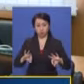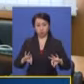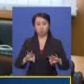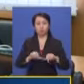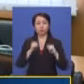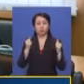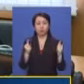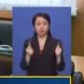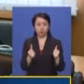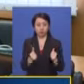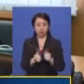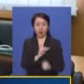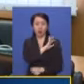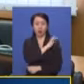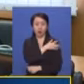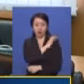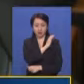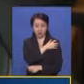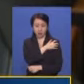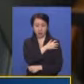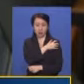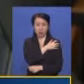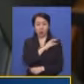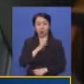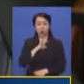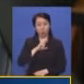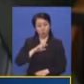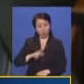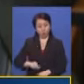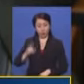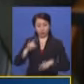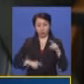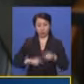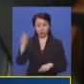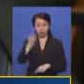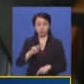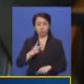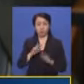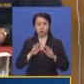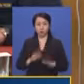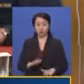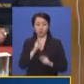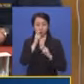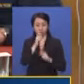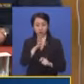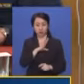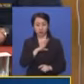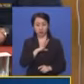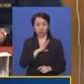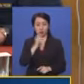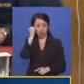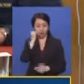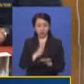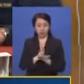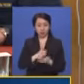оккупированный фашистскими захватчиками Ленинград, присвоен орден Отечественной войны второй степени. На церемонии награждения присутствовали